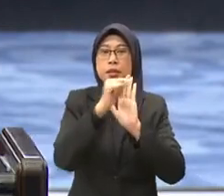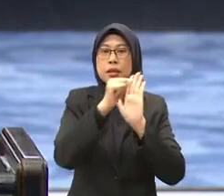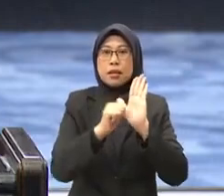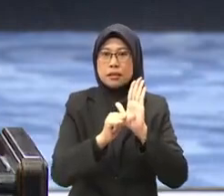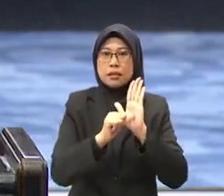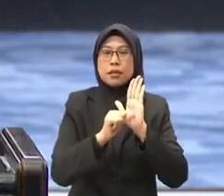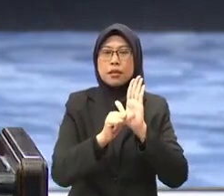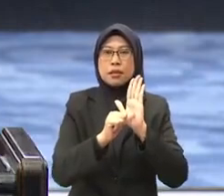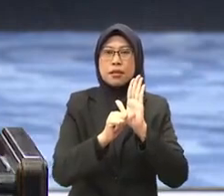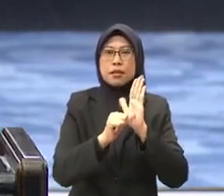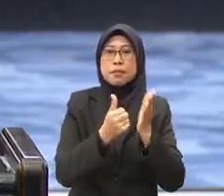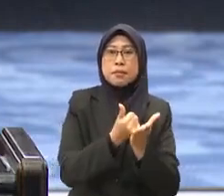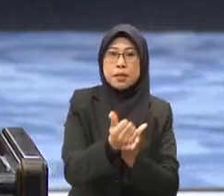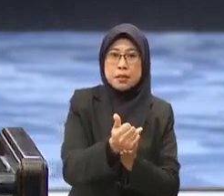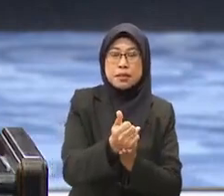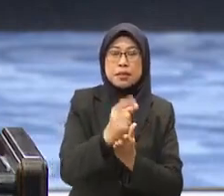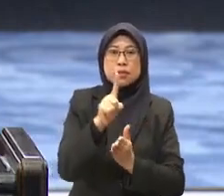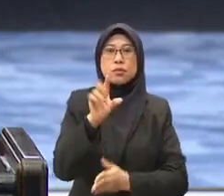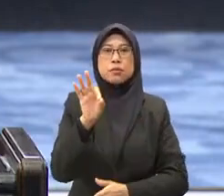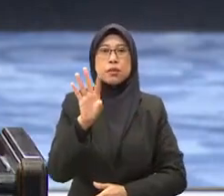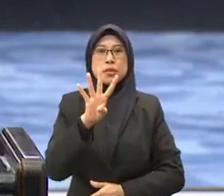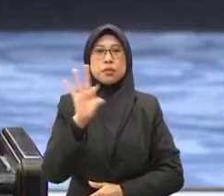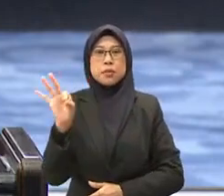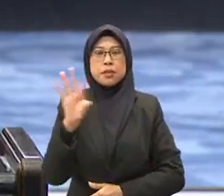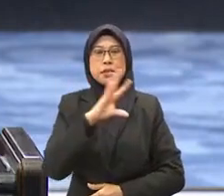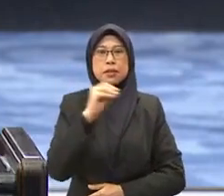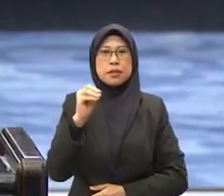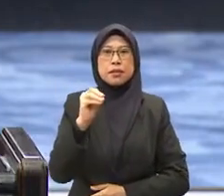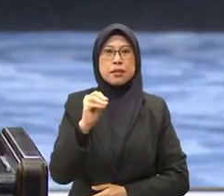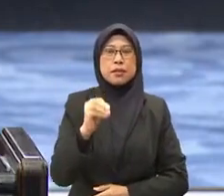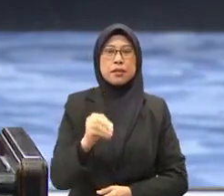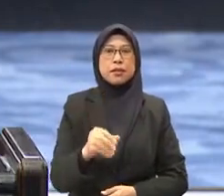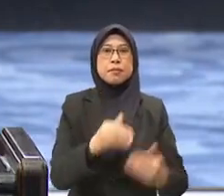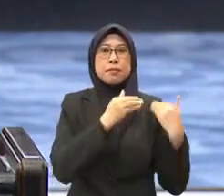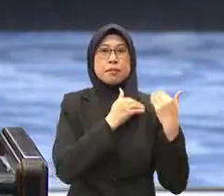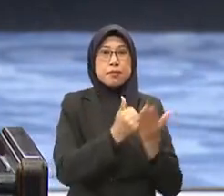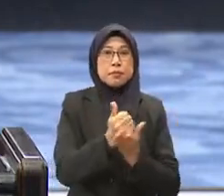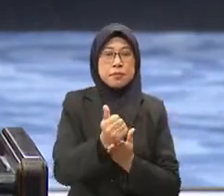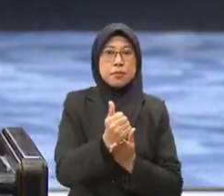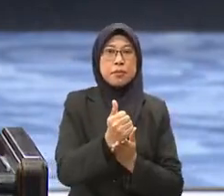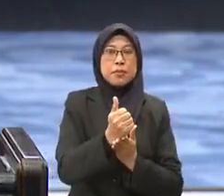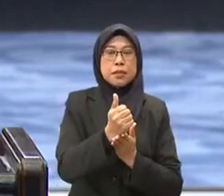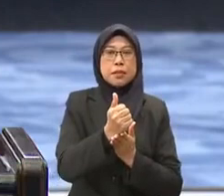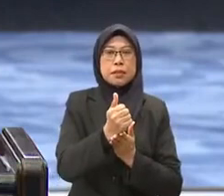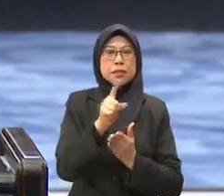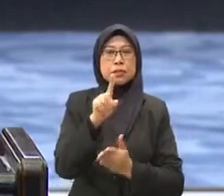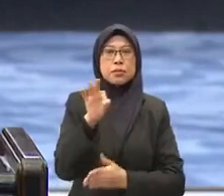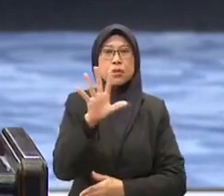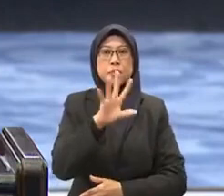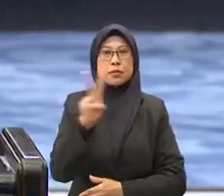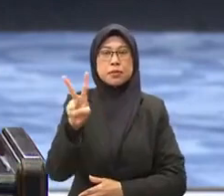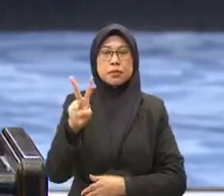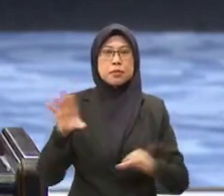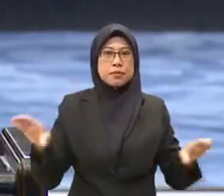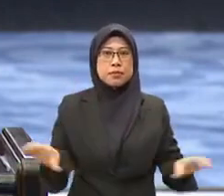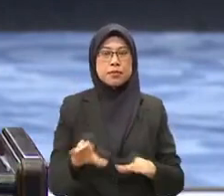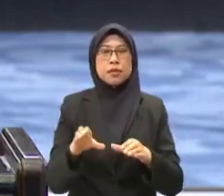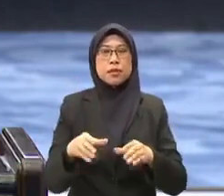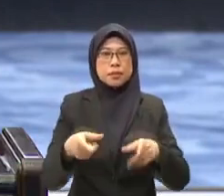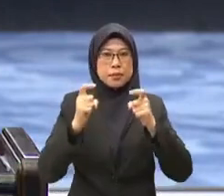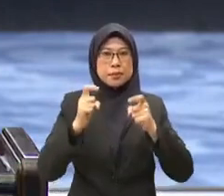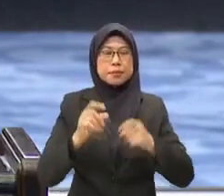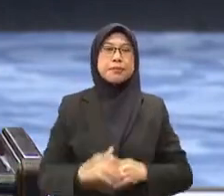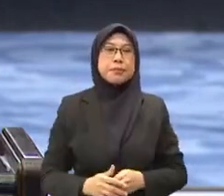pemegang amanah 1949 dan akta pemegang amanah diperbadankan 1952 akan dilaksanakan dengan kadar yang